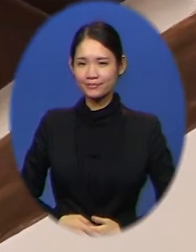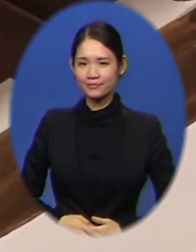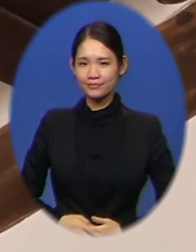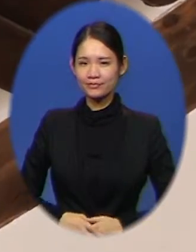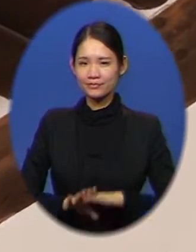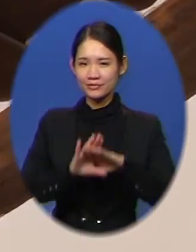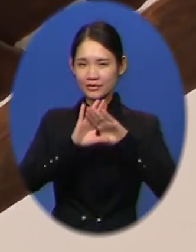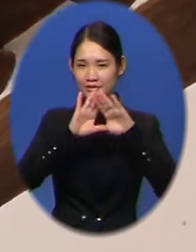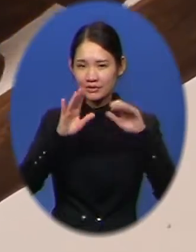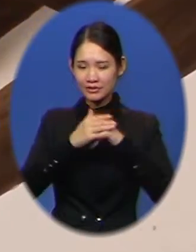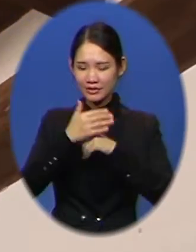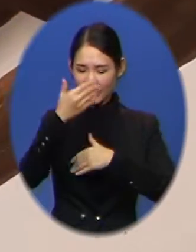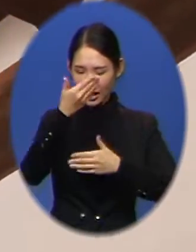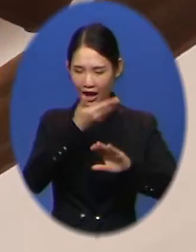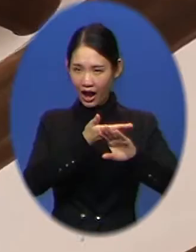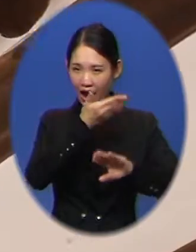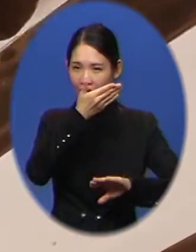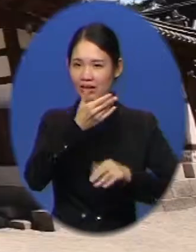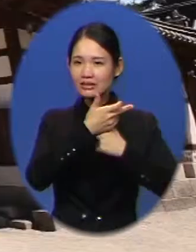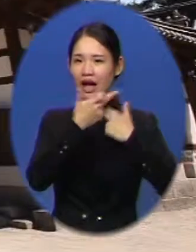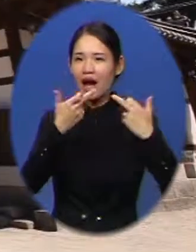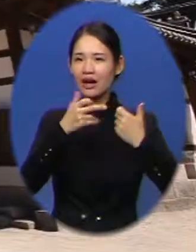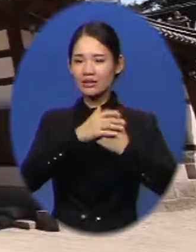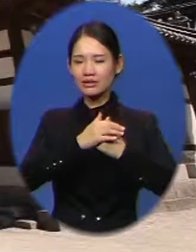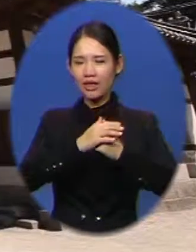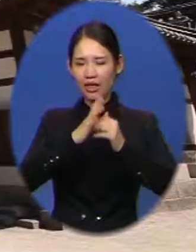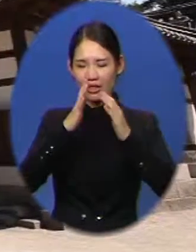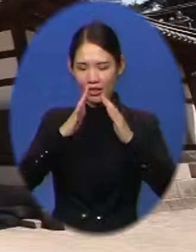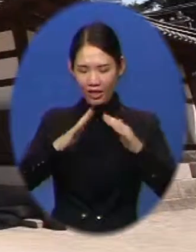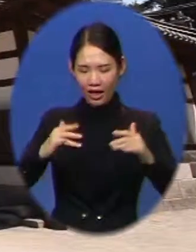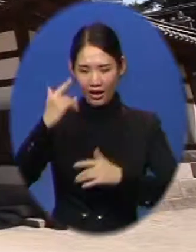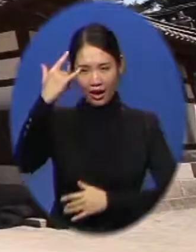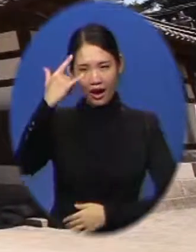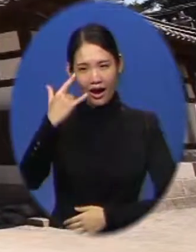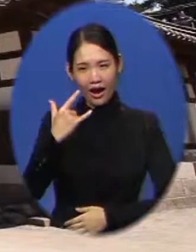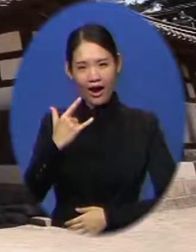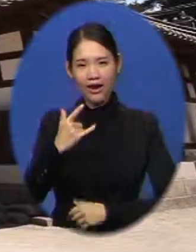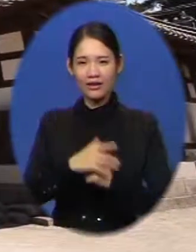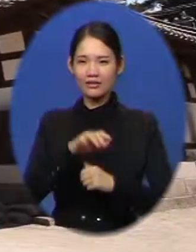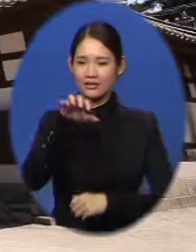낮은 산기슭을 배경으로 따뜻한 햇살이 비치는 단정한 고택.